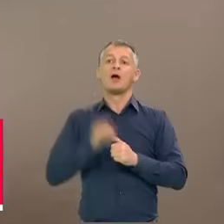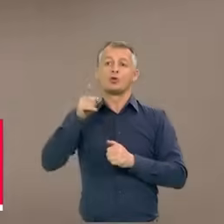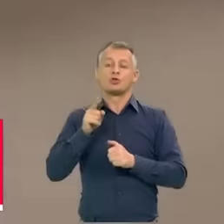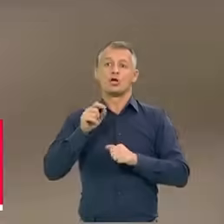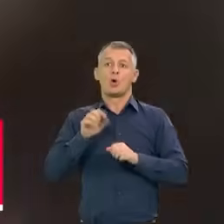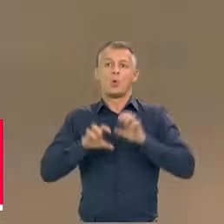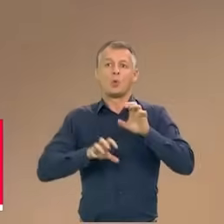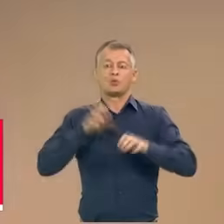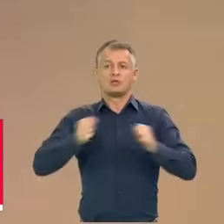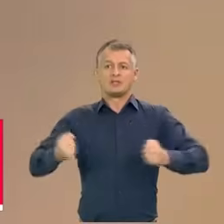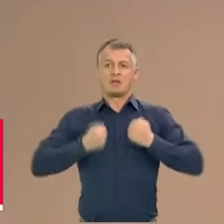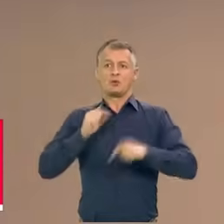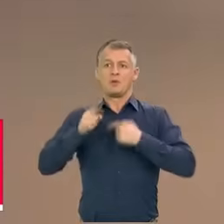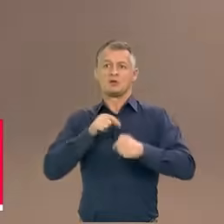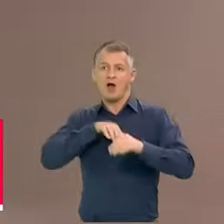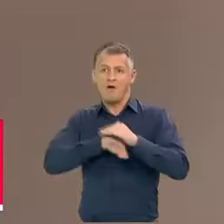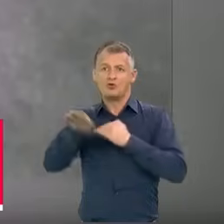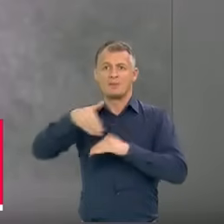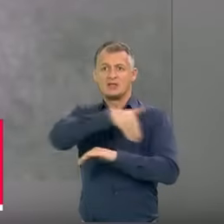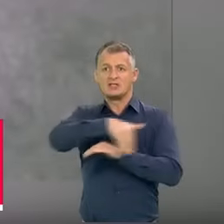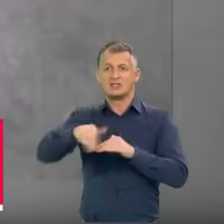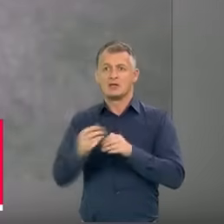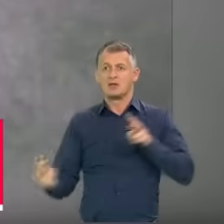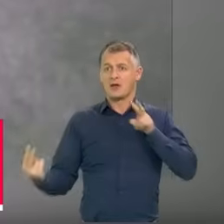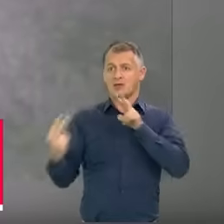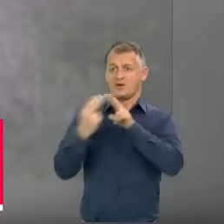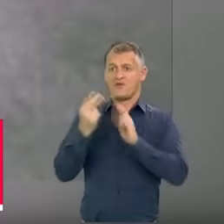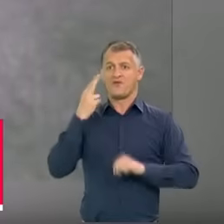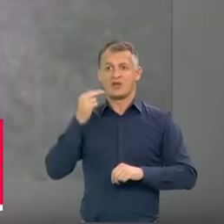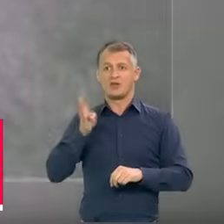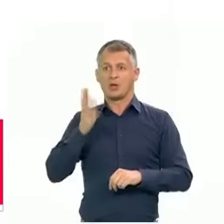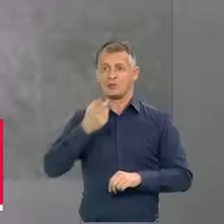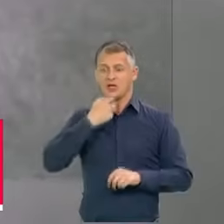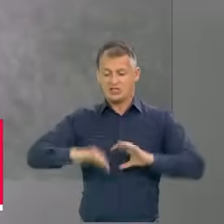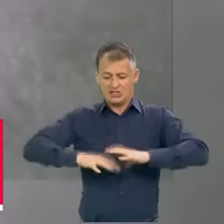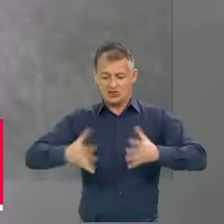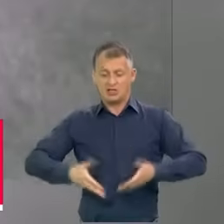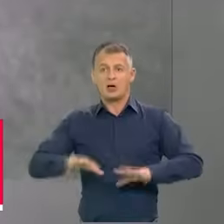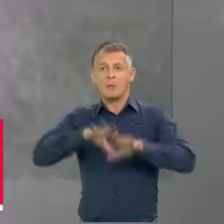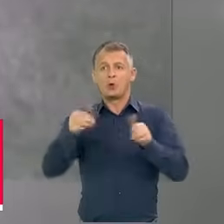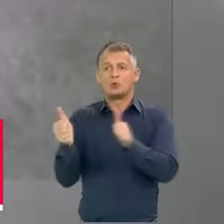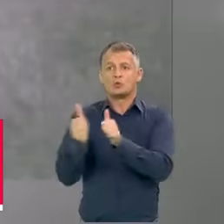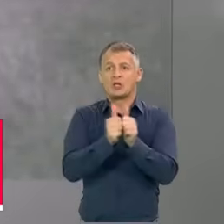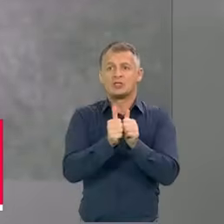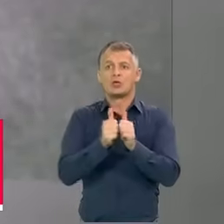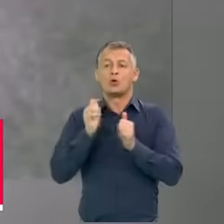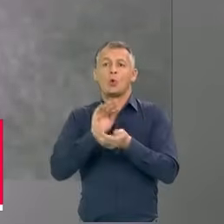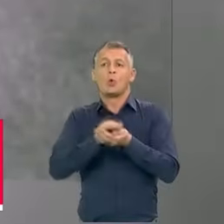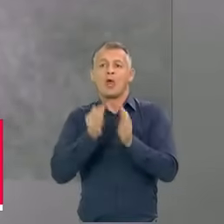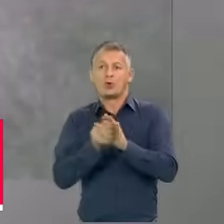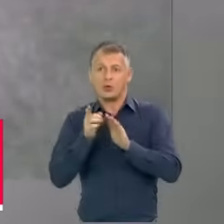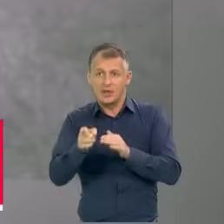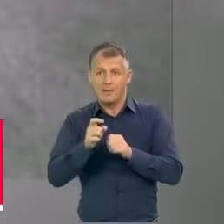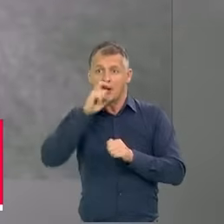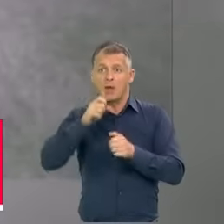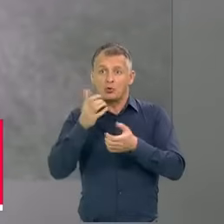dezlocuit pe stradă Unde în calea lui a apărut Minora de 14 ani însărcinată care era însoțită de cumnatul ei bărbatul a reușit să